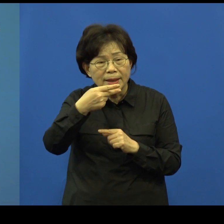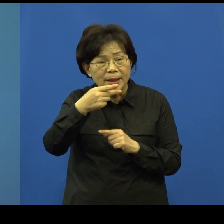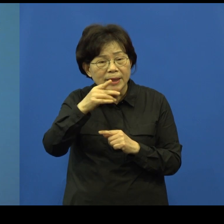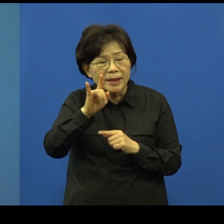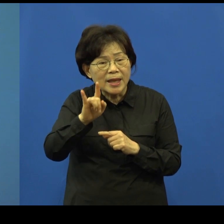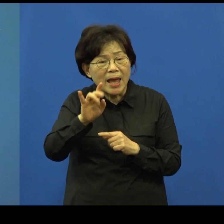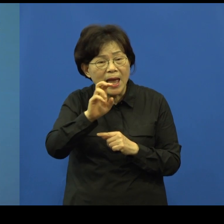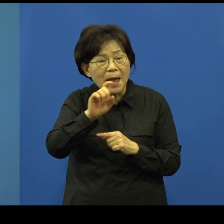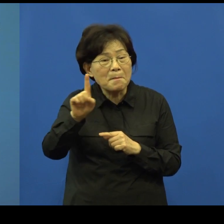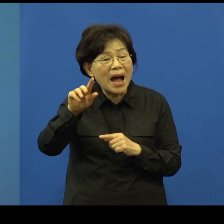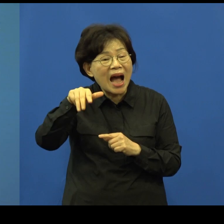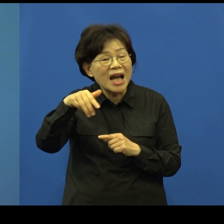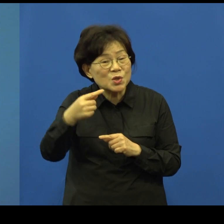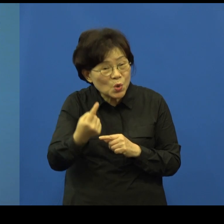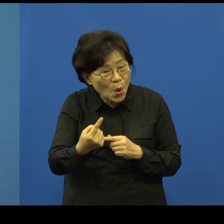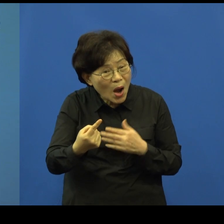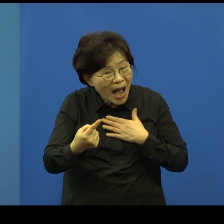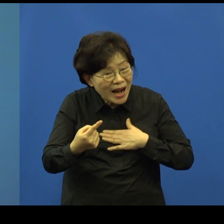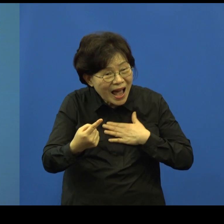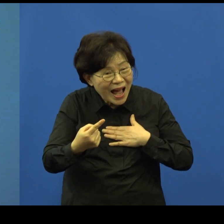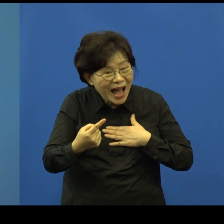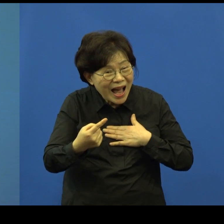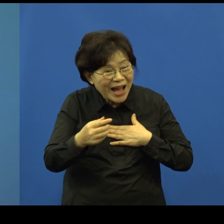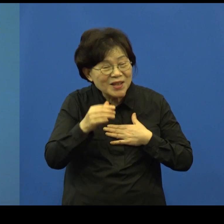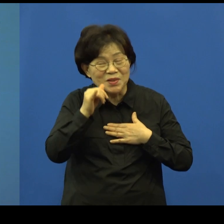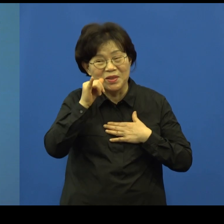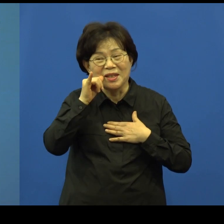옛날에 봤는가 나는 도대체 모르겠는데